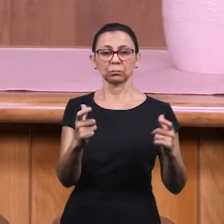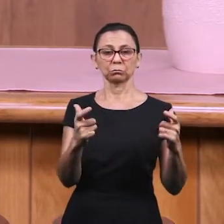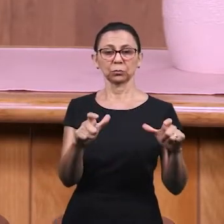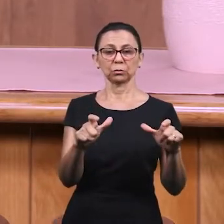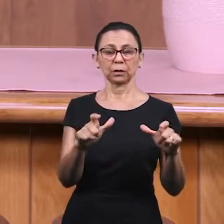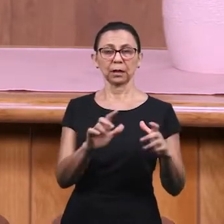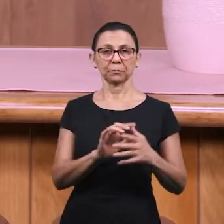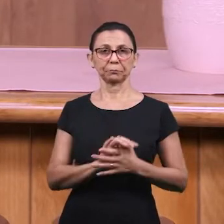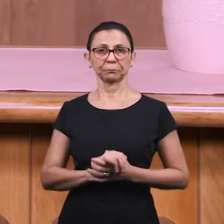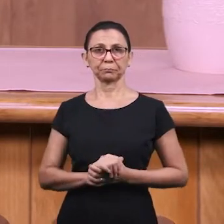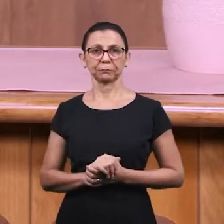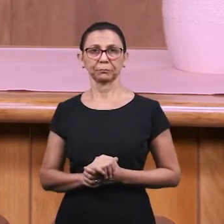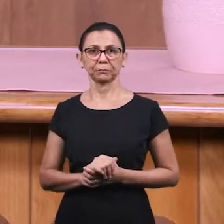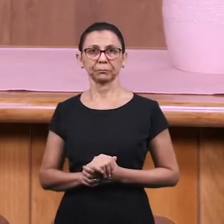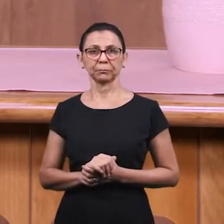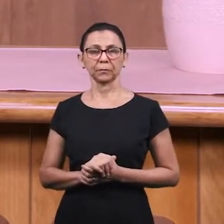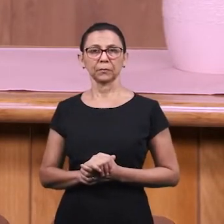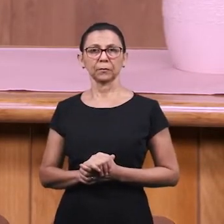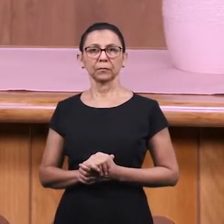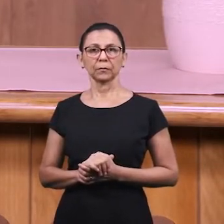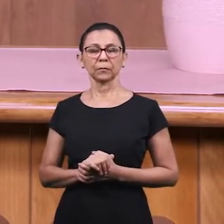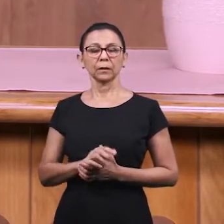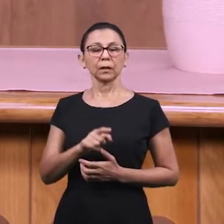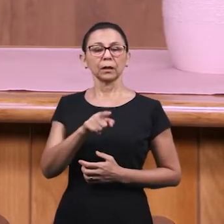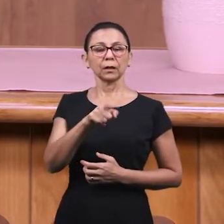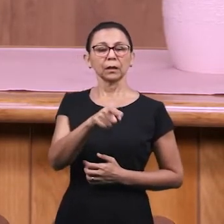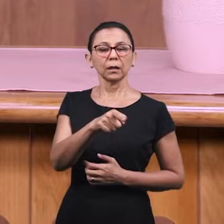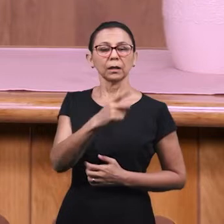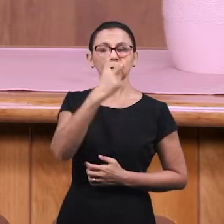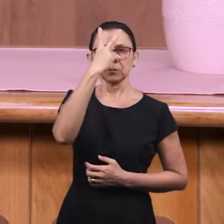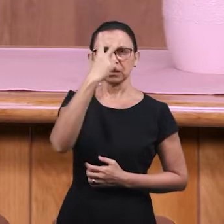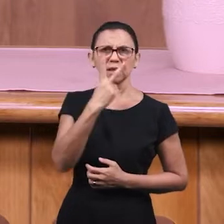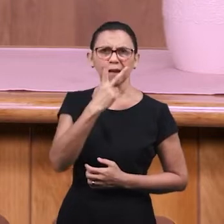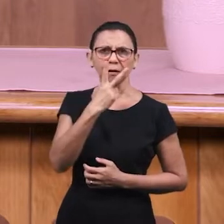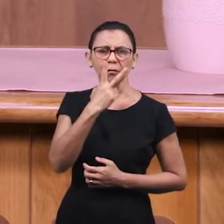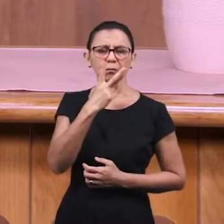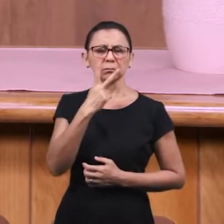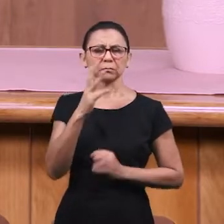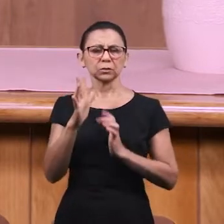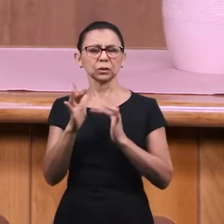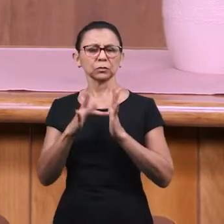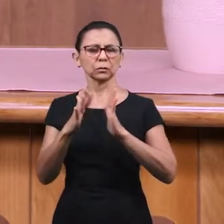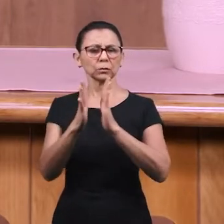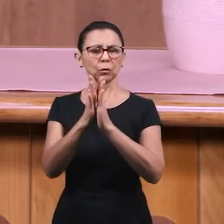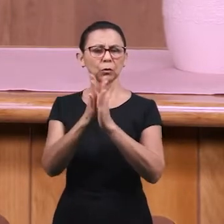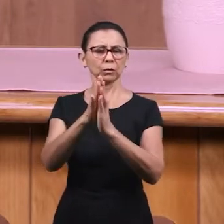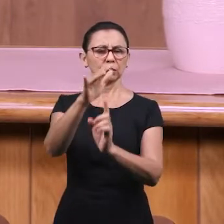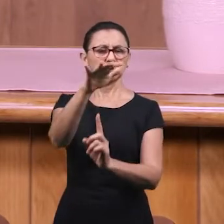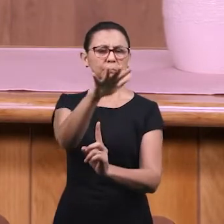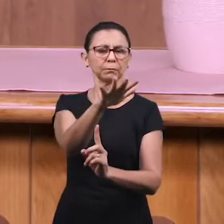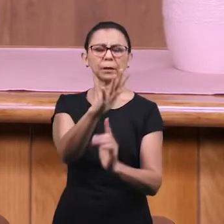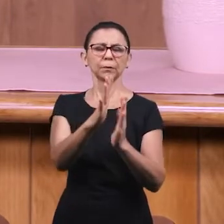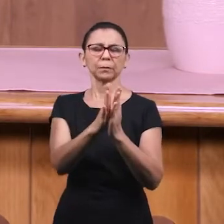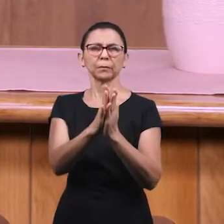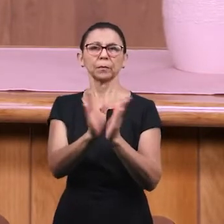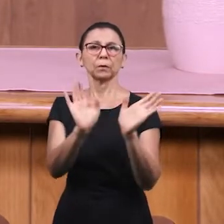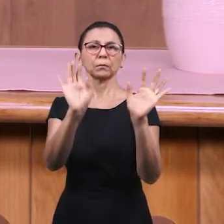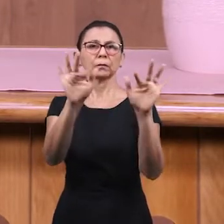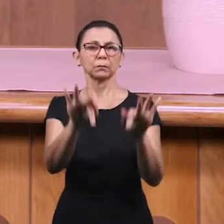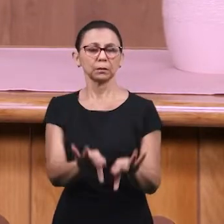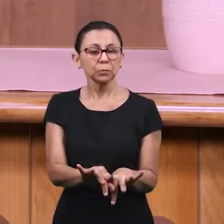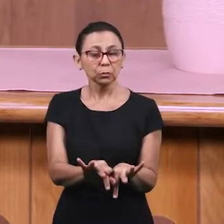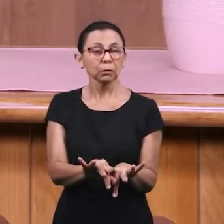одно селение, там был слепой человек. И Иисус помолился за этого слепого человека, когда он перестал за